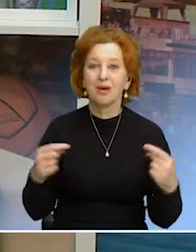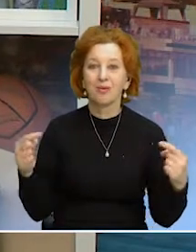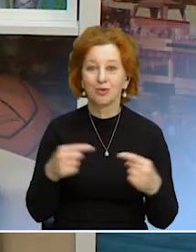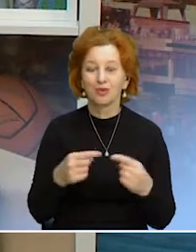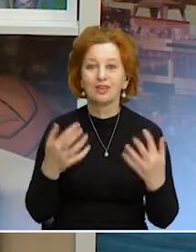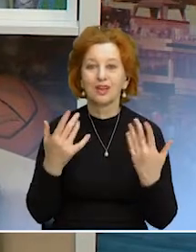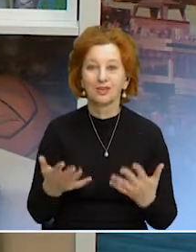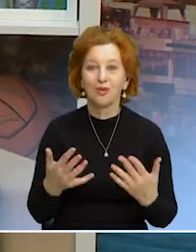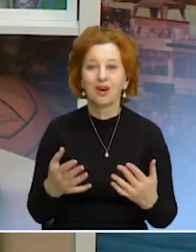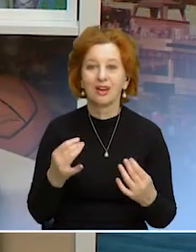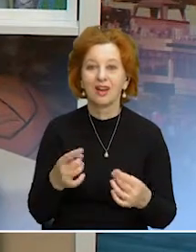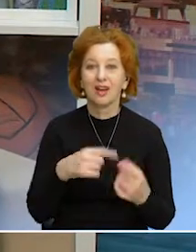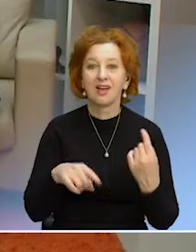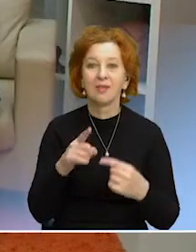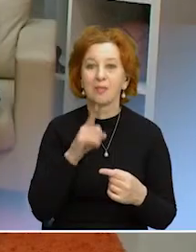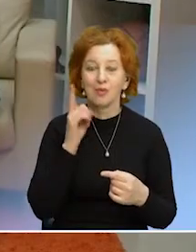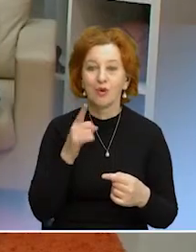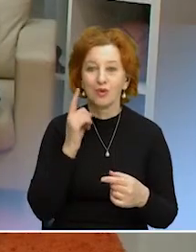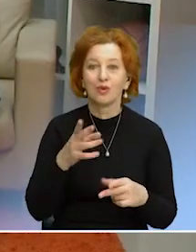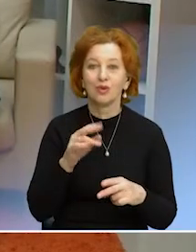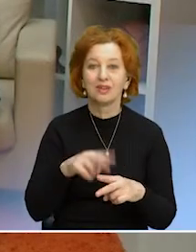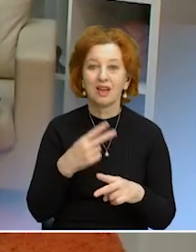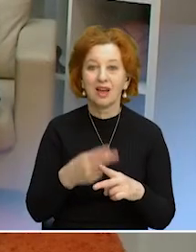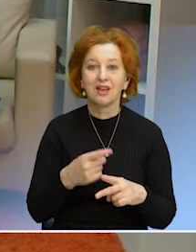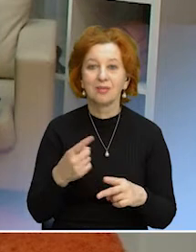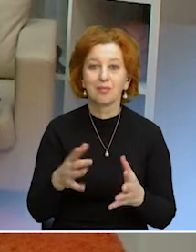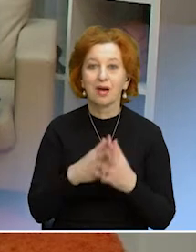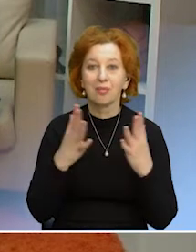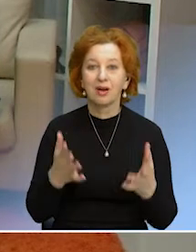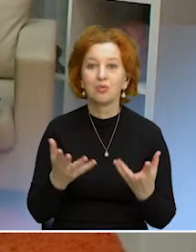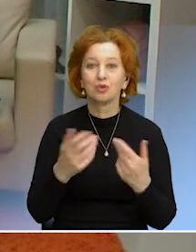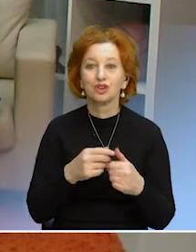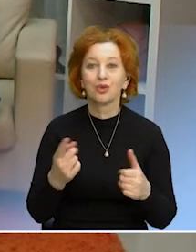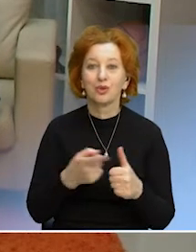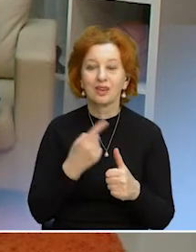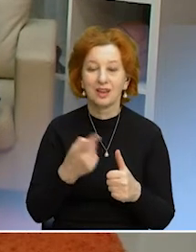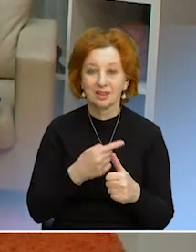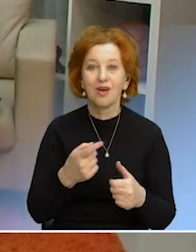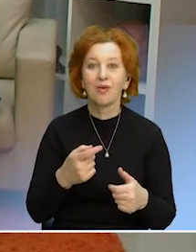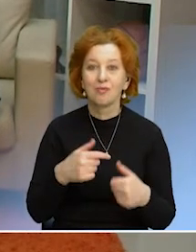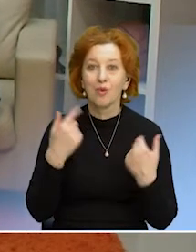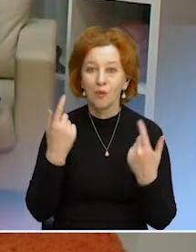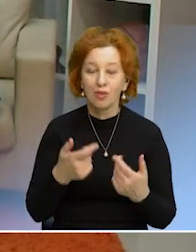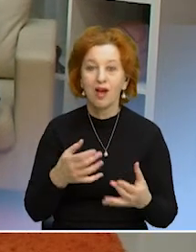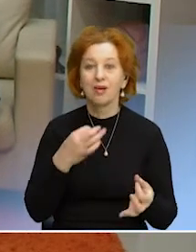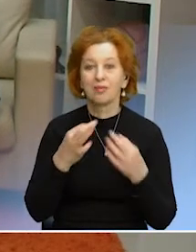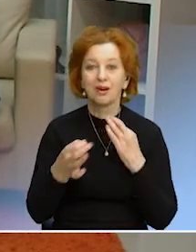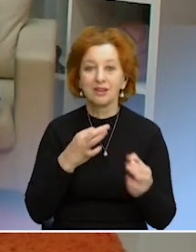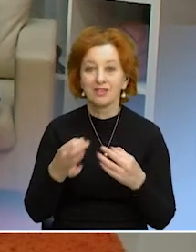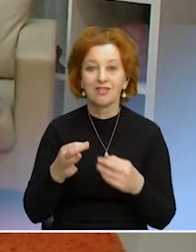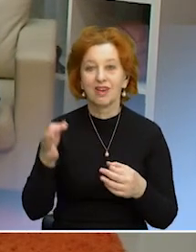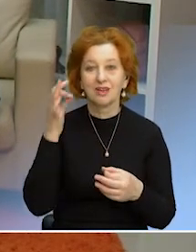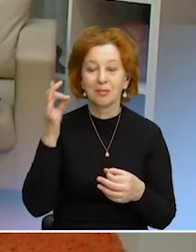то я уже не настолько молод. А вот, кстати, знаете, ну, молодость же это, ну, по большому счету, она вызывает, конечно же, улыбку, вот, само разговор о